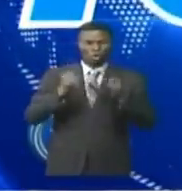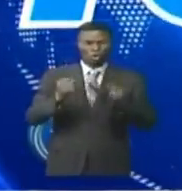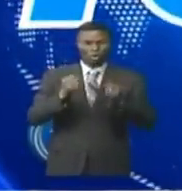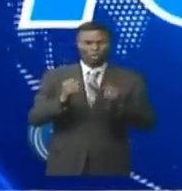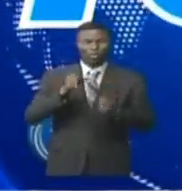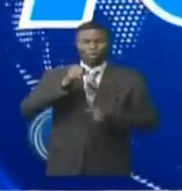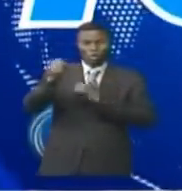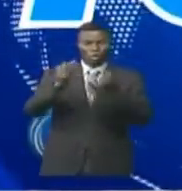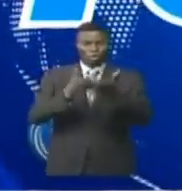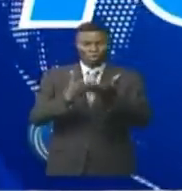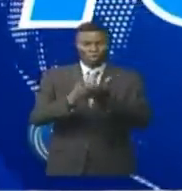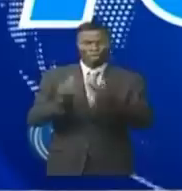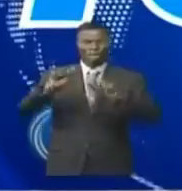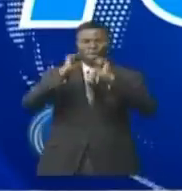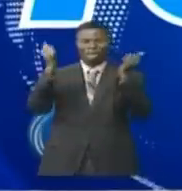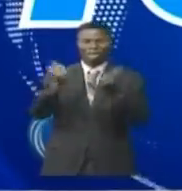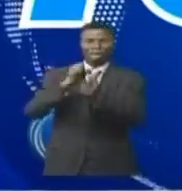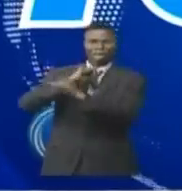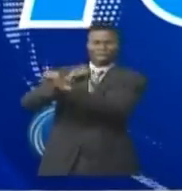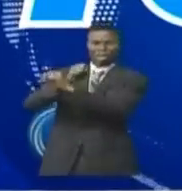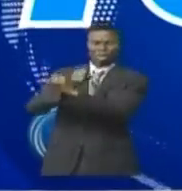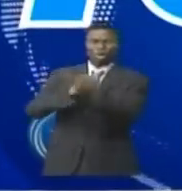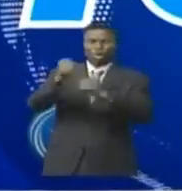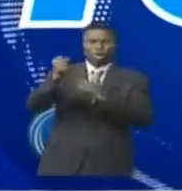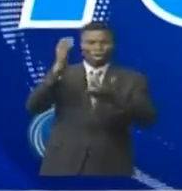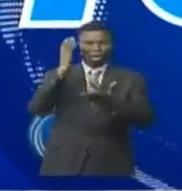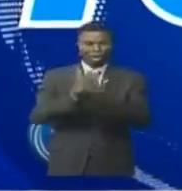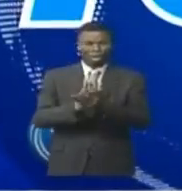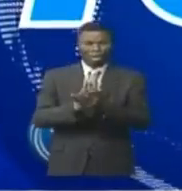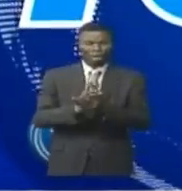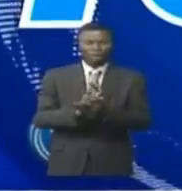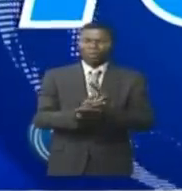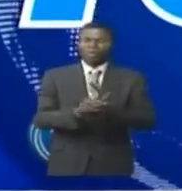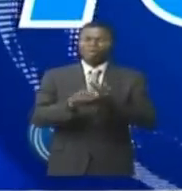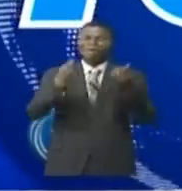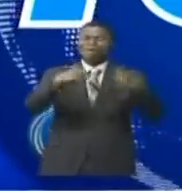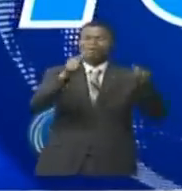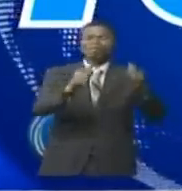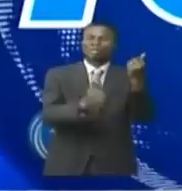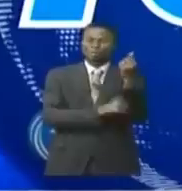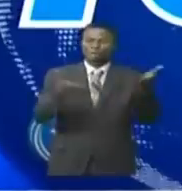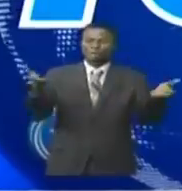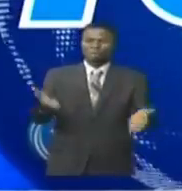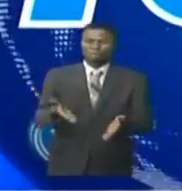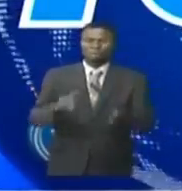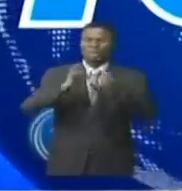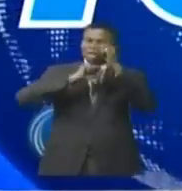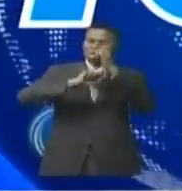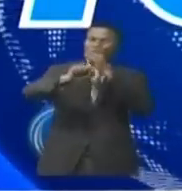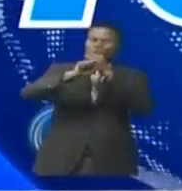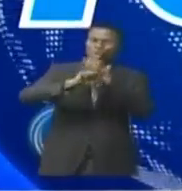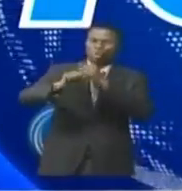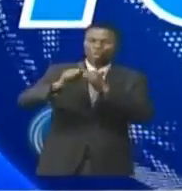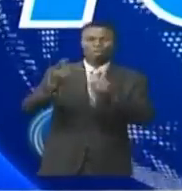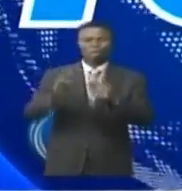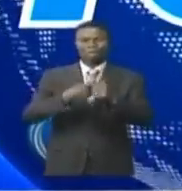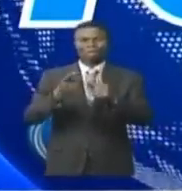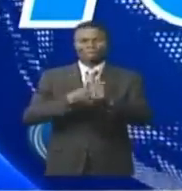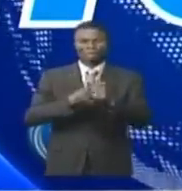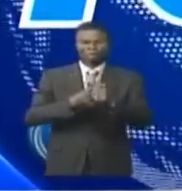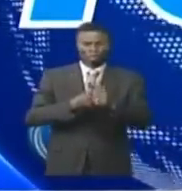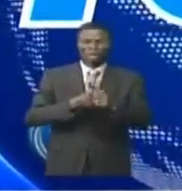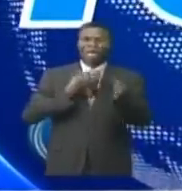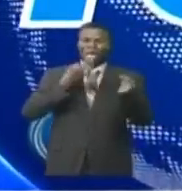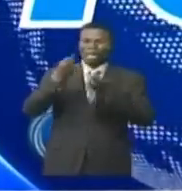lutte. L'Agence de prévention et de la lutte contre la traite des personnes est sur le terrain pour sensibiliser notamment à Mweneditu